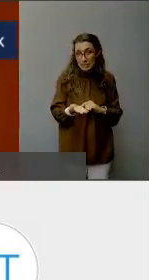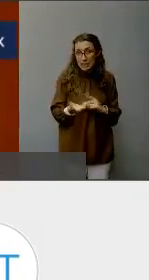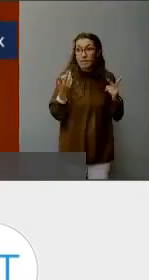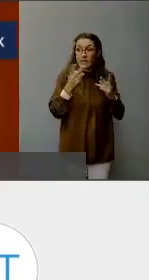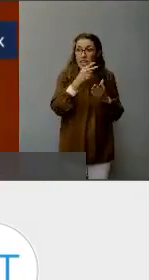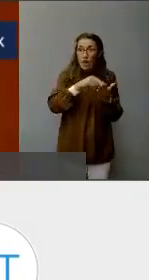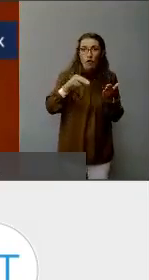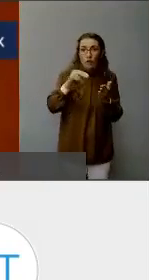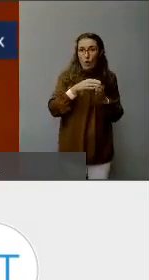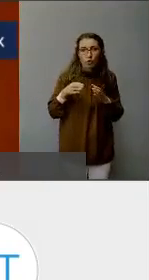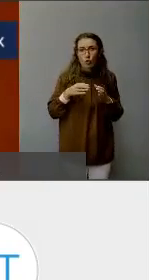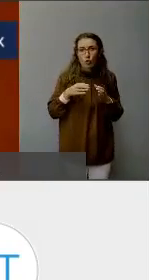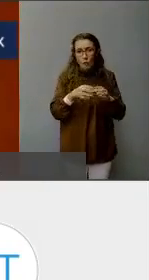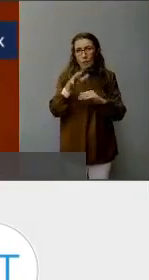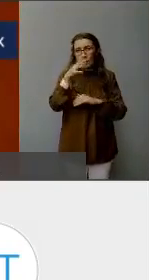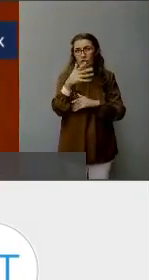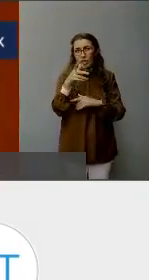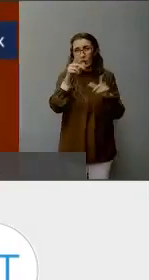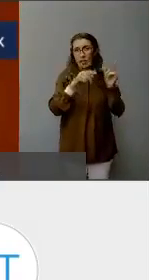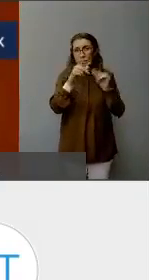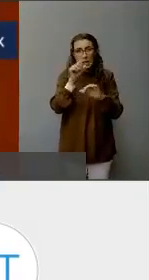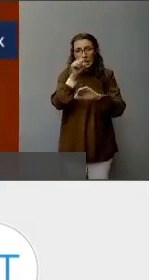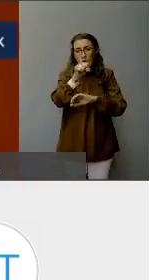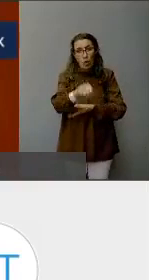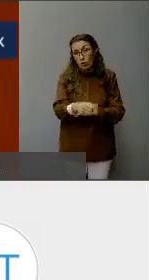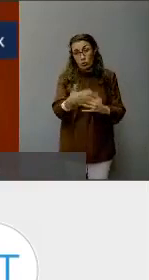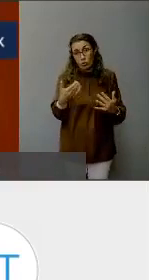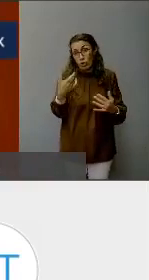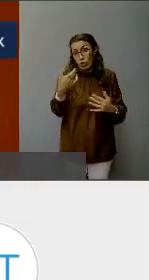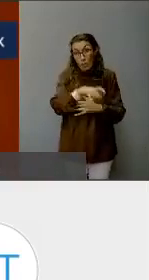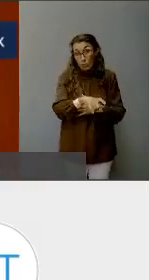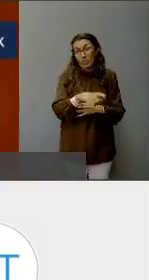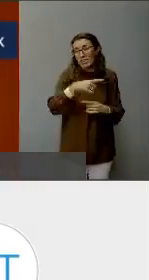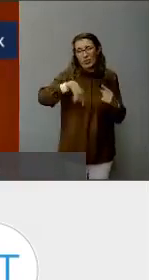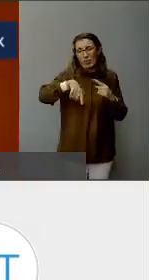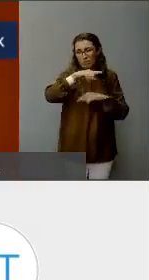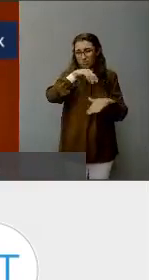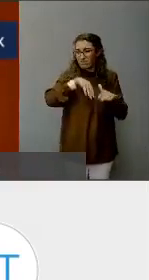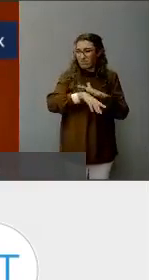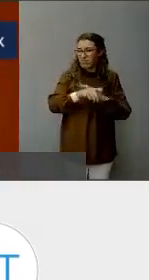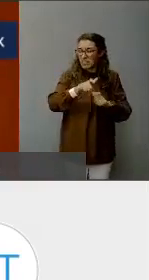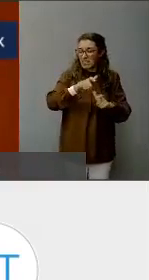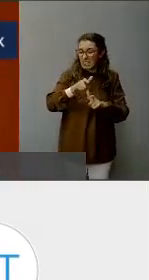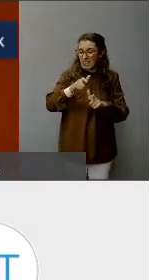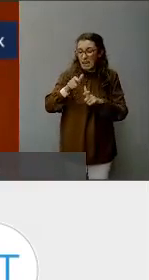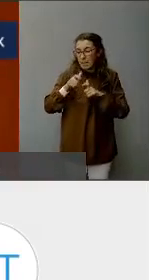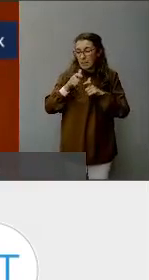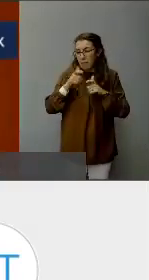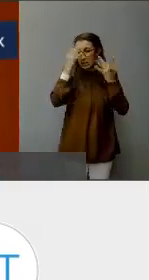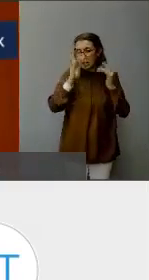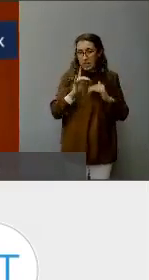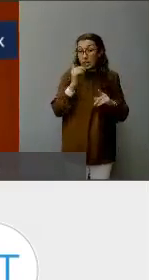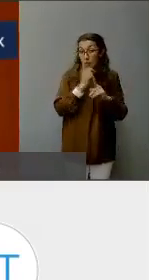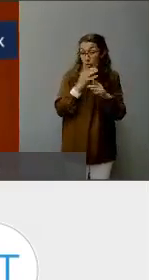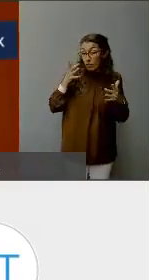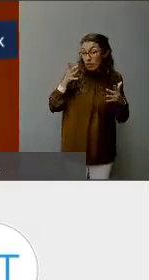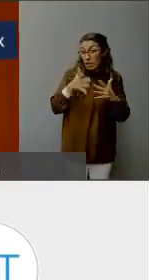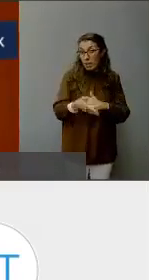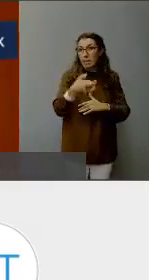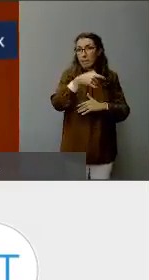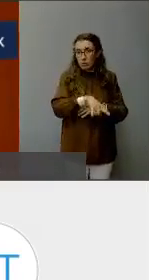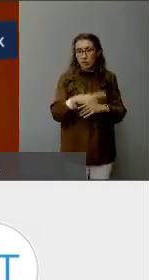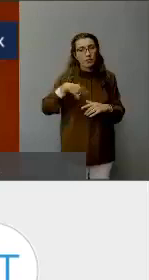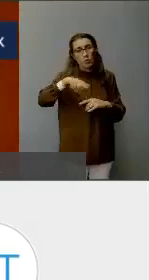5 stelle sarà contrario a questa delibera perché porta con sé rapporti a noi non chiari e che andrebbero approfonditi ora che porta con sé possibili conflitti